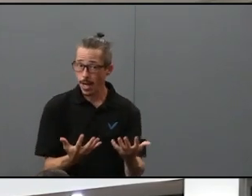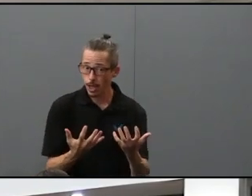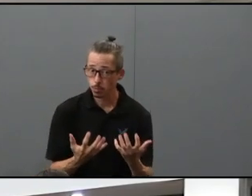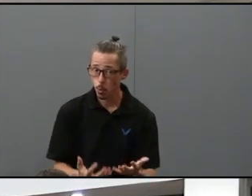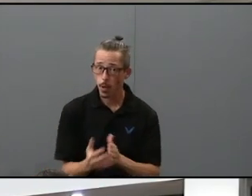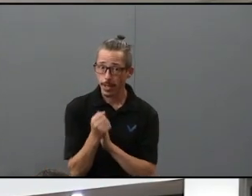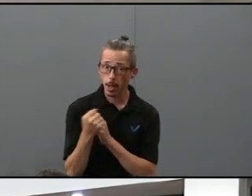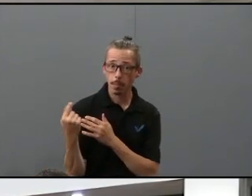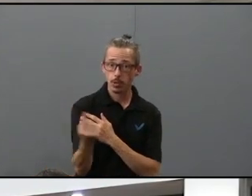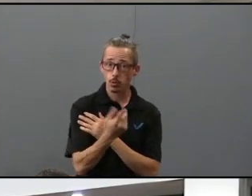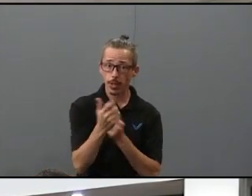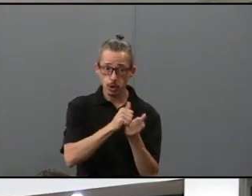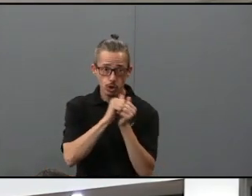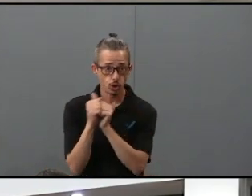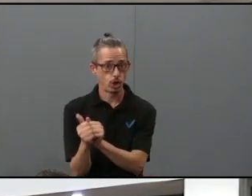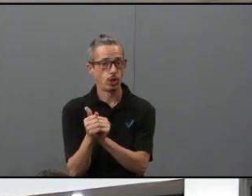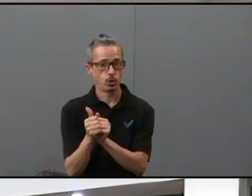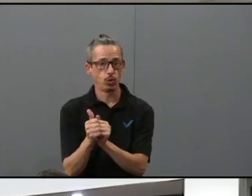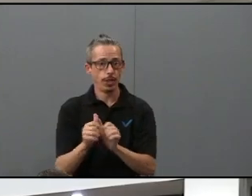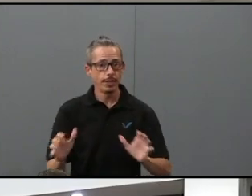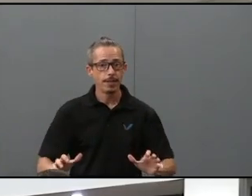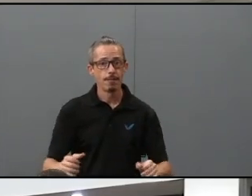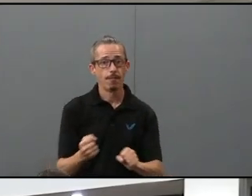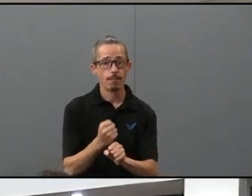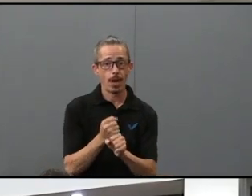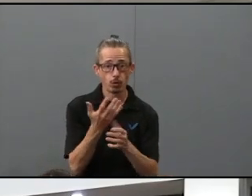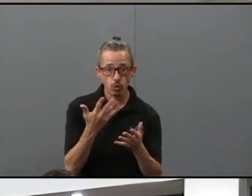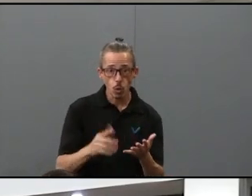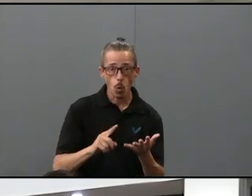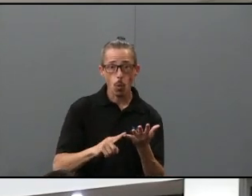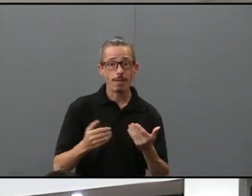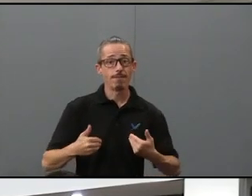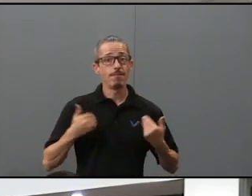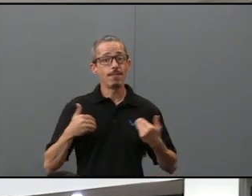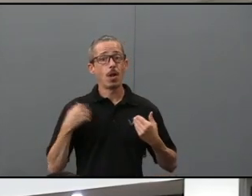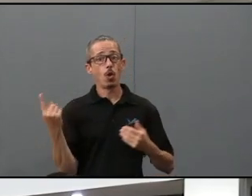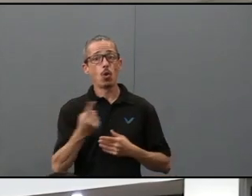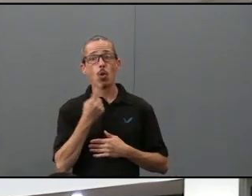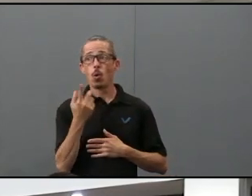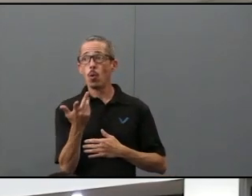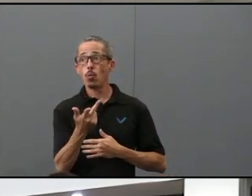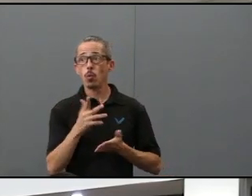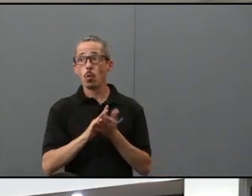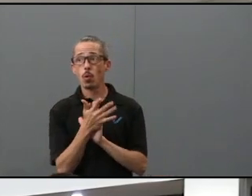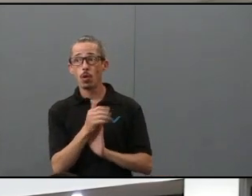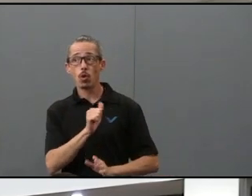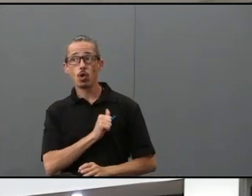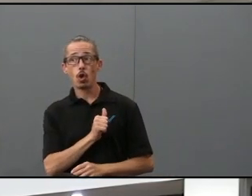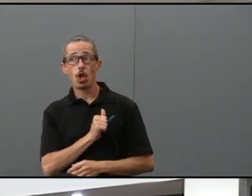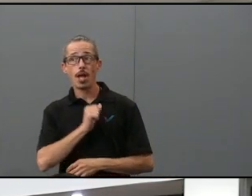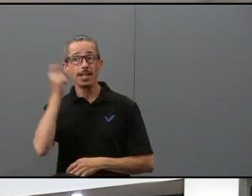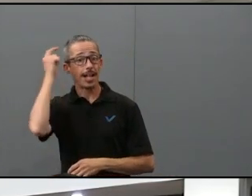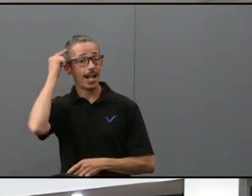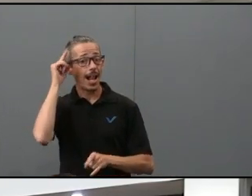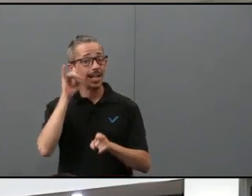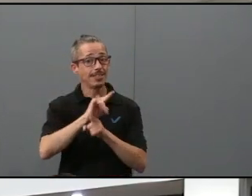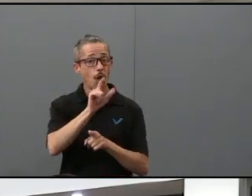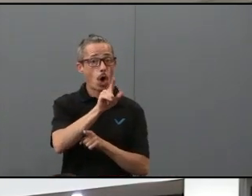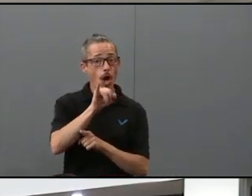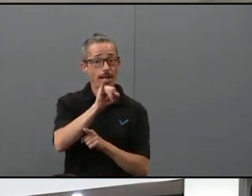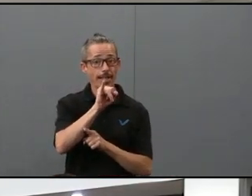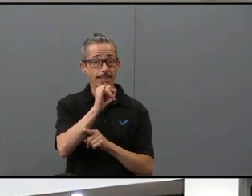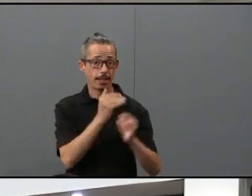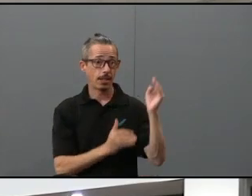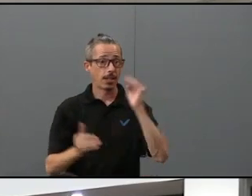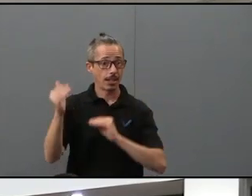capacité à changer les choses nous vivons dans un monde où les véhicules autonomes et l'intelligence artificielle sont devenus